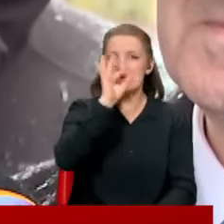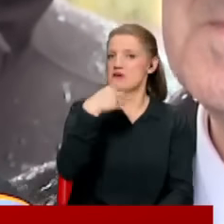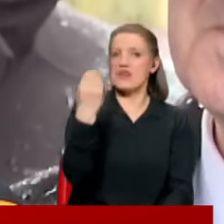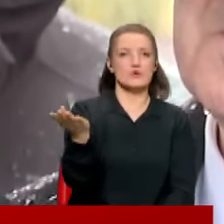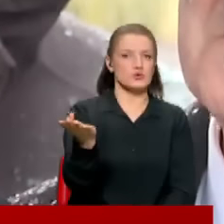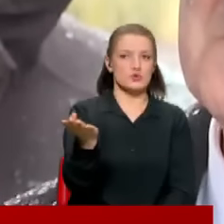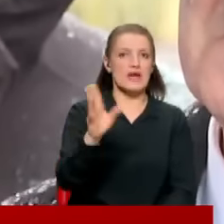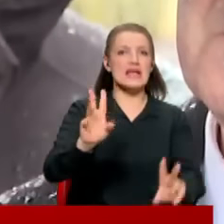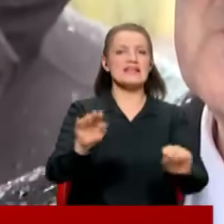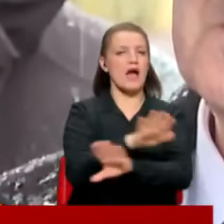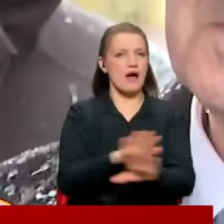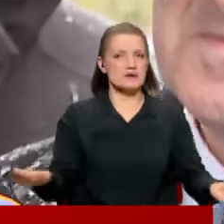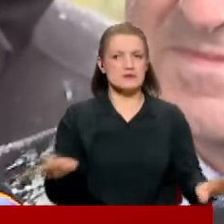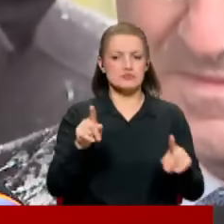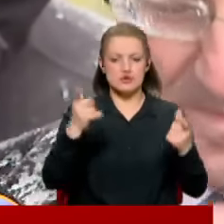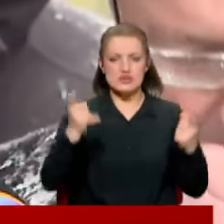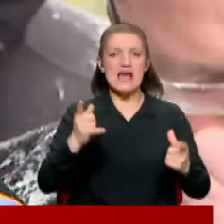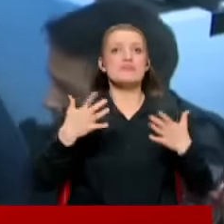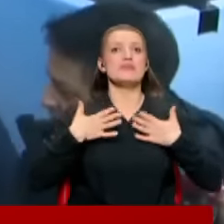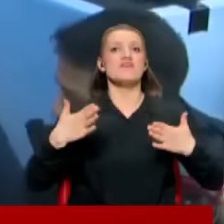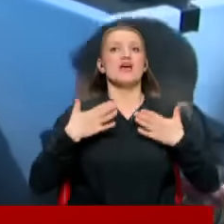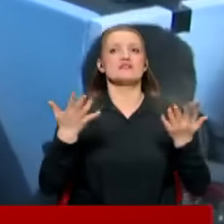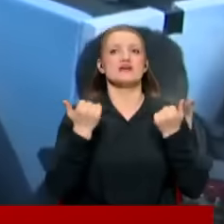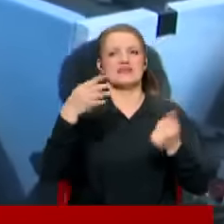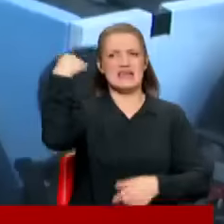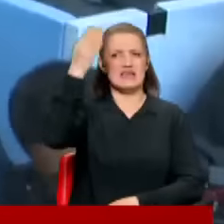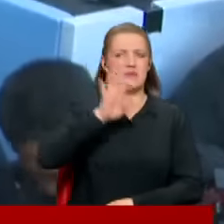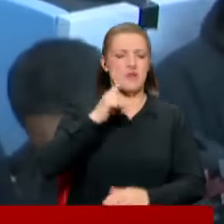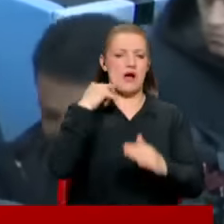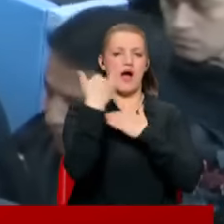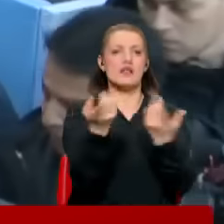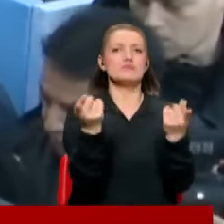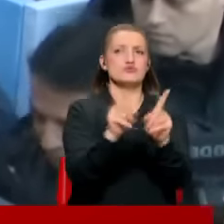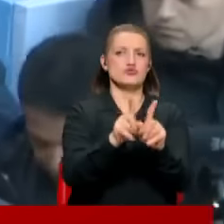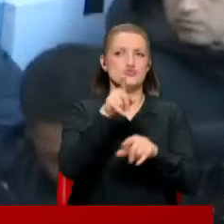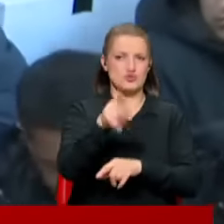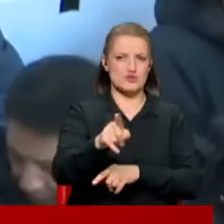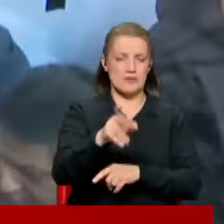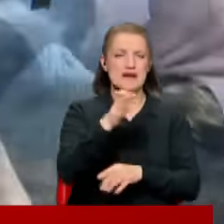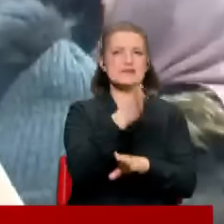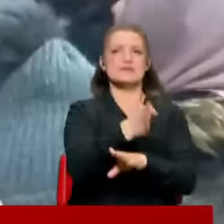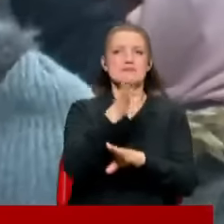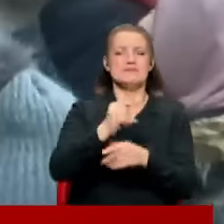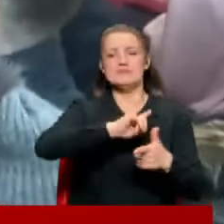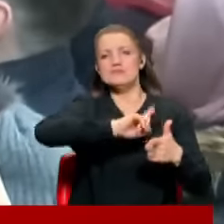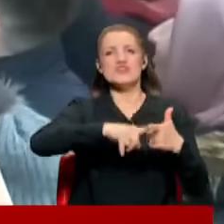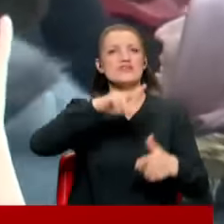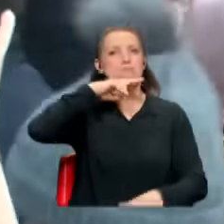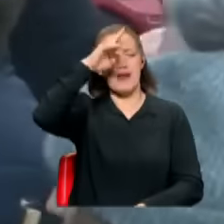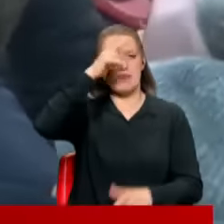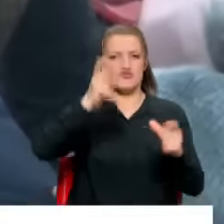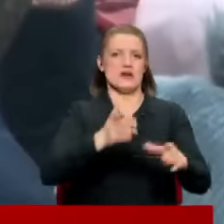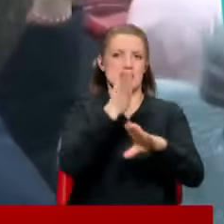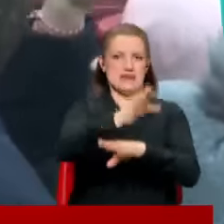veriyorsunuz? Yeter. Bu şehir bir nefes alsın. İmamoğlu halk buluşmasını AK Partili ilçelerde sürdürdü. İkinci kez